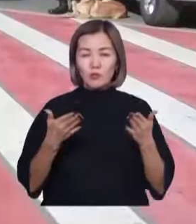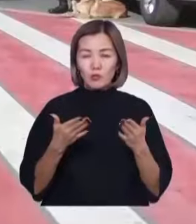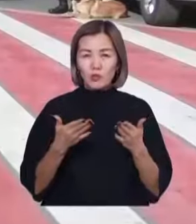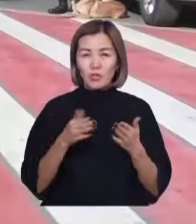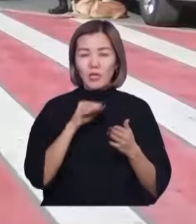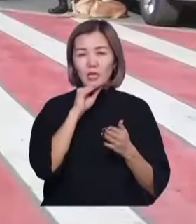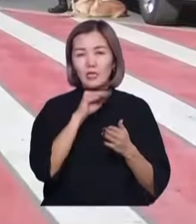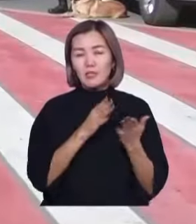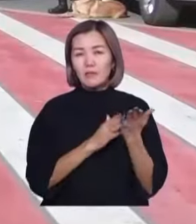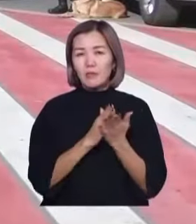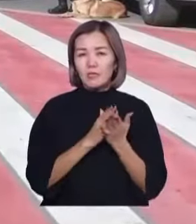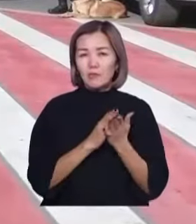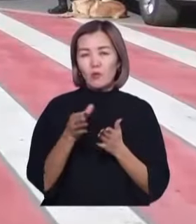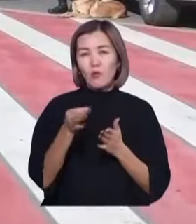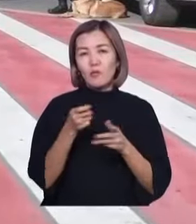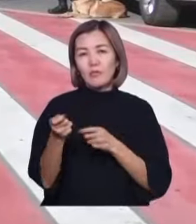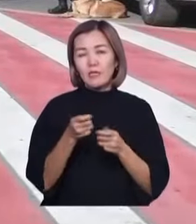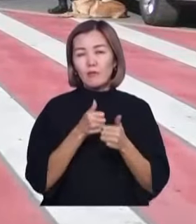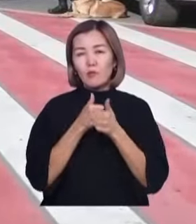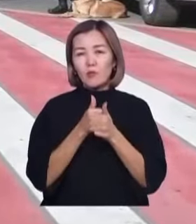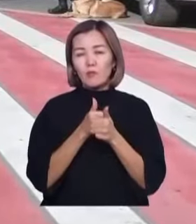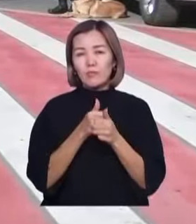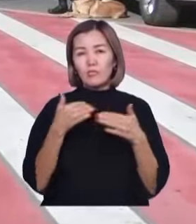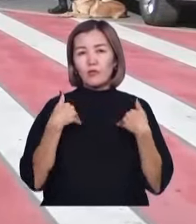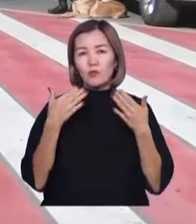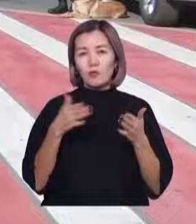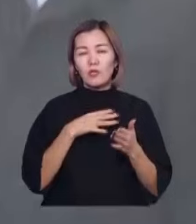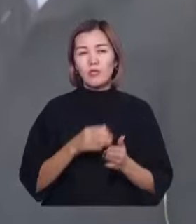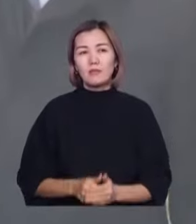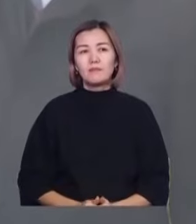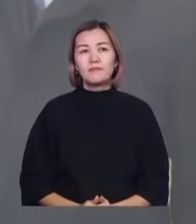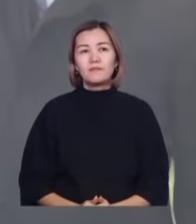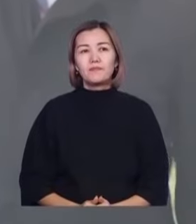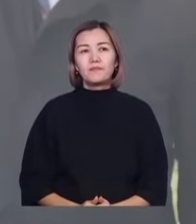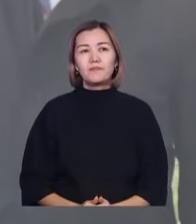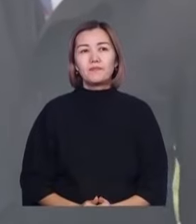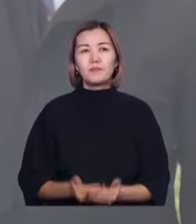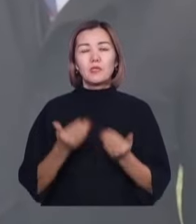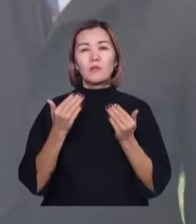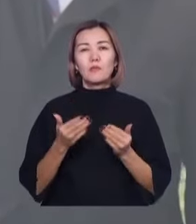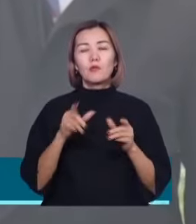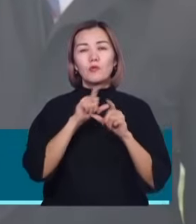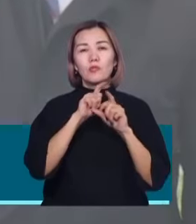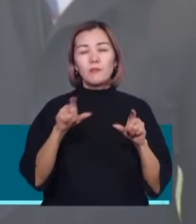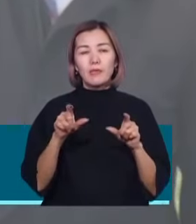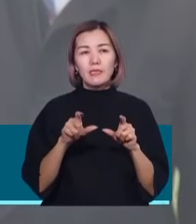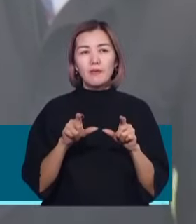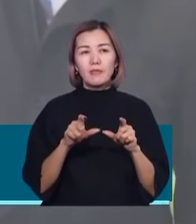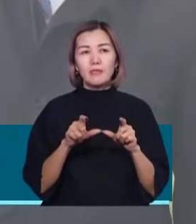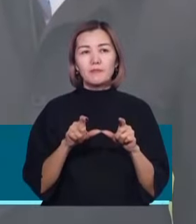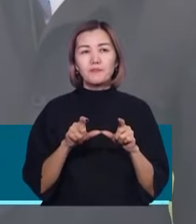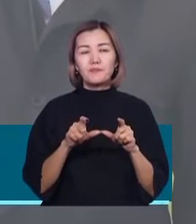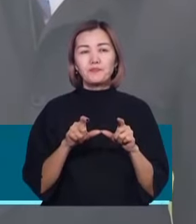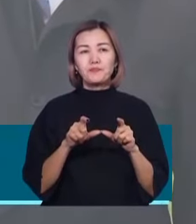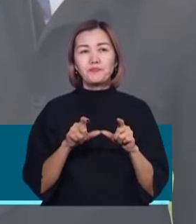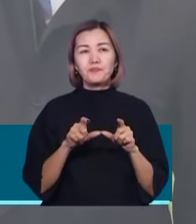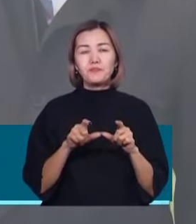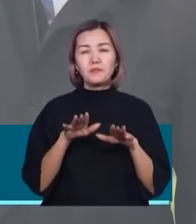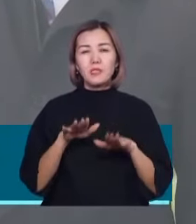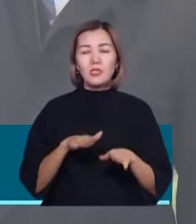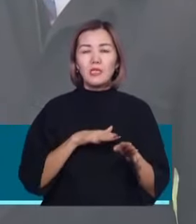сала мамандарын облыс әкімінің орынбасары арнайы құттықтады. Бүгінде департамент трансформация шеңберінде